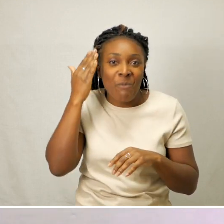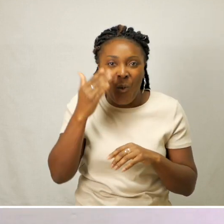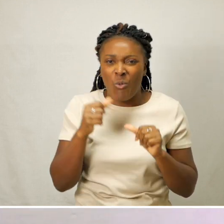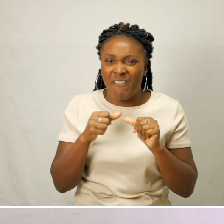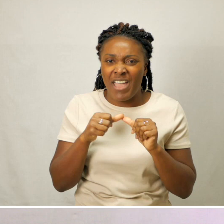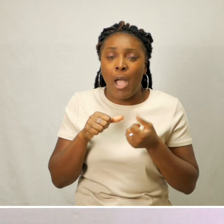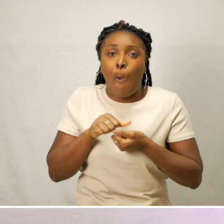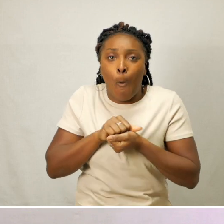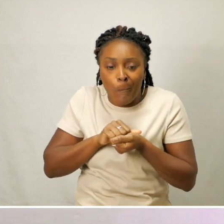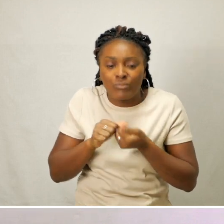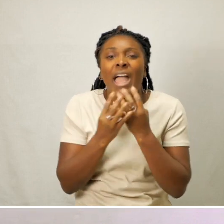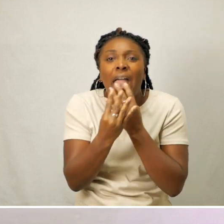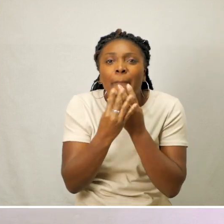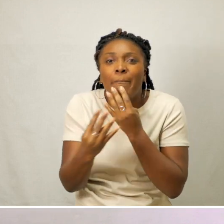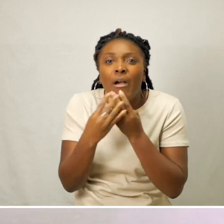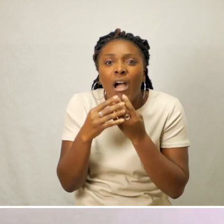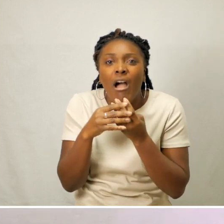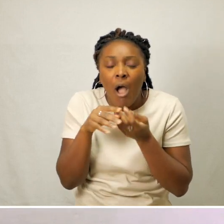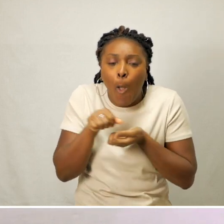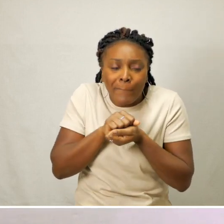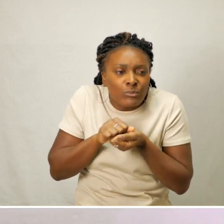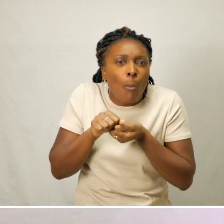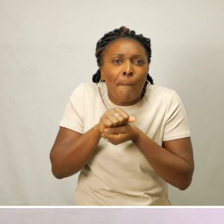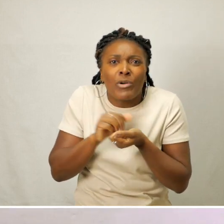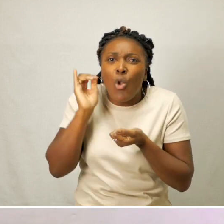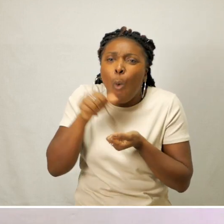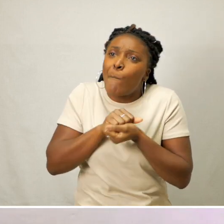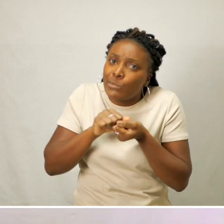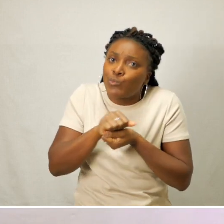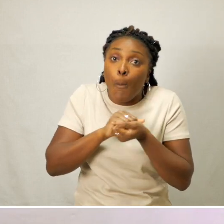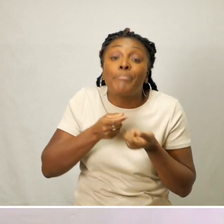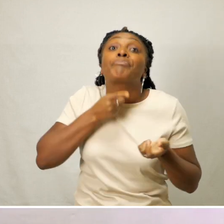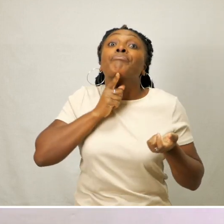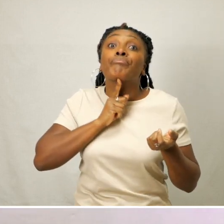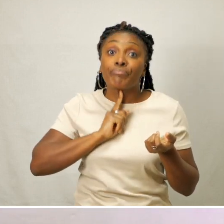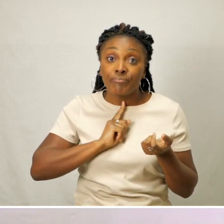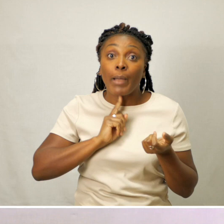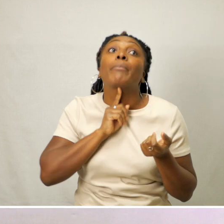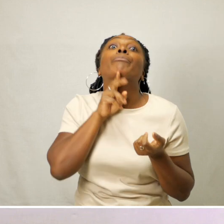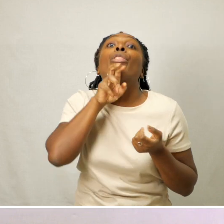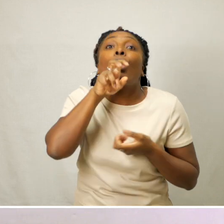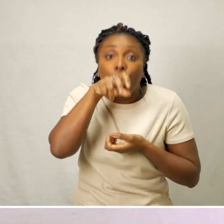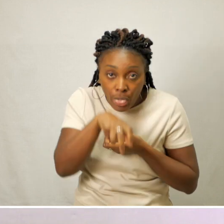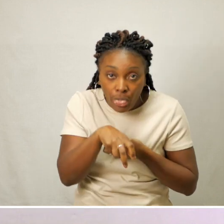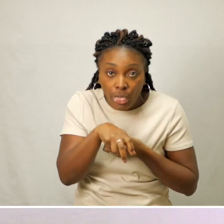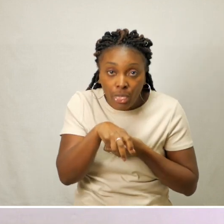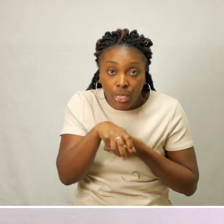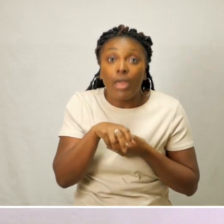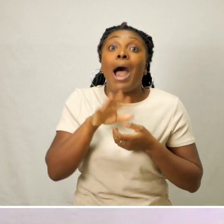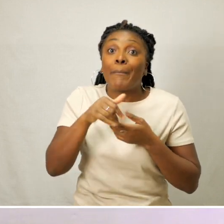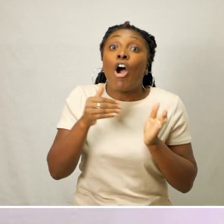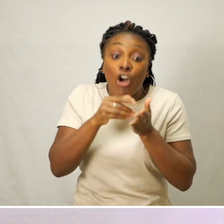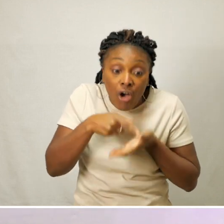pouvoir manger de l'herbe, le mastiquer pendant longtemps, l'ingurgiter et puis de le faire ressortir à nouveau au bout d'un moment dans la bouche pour